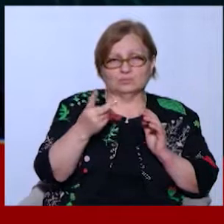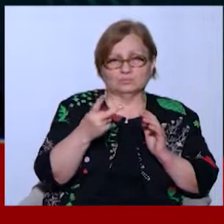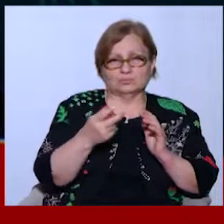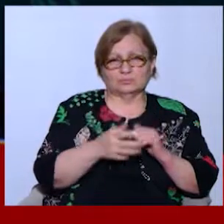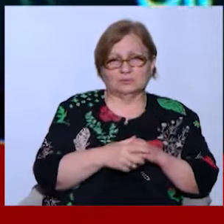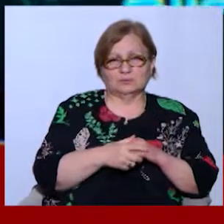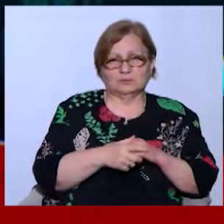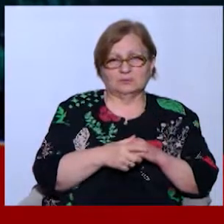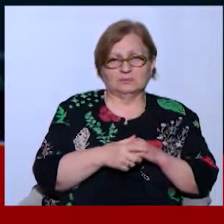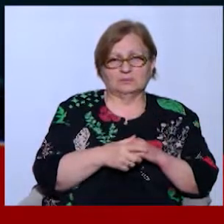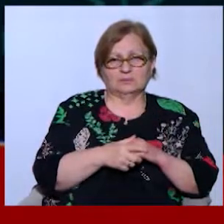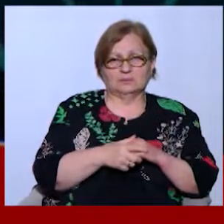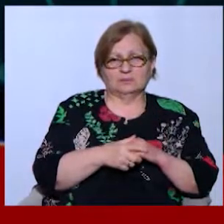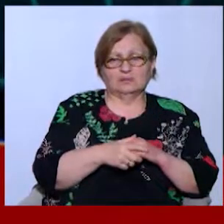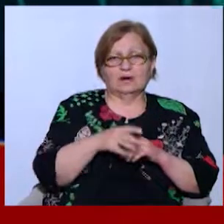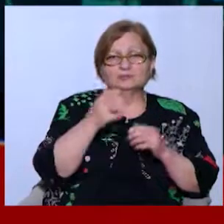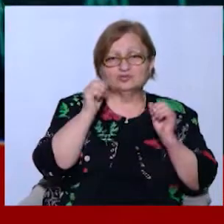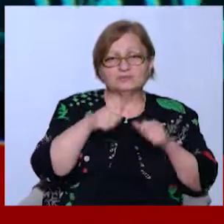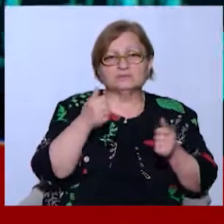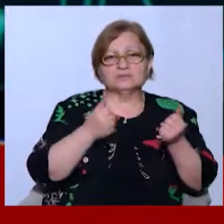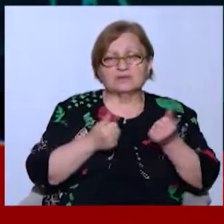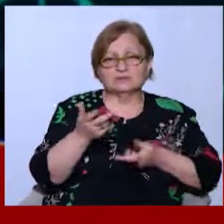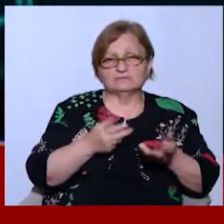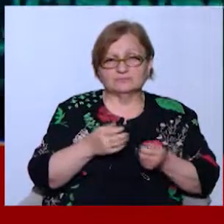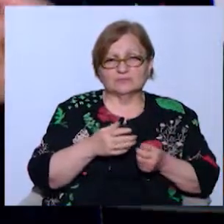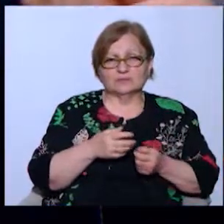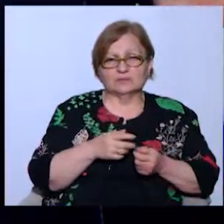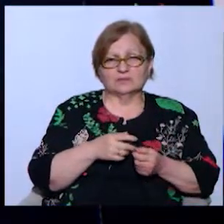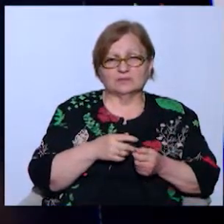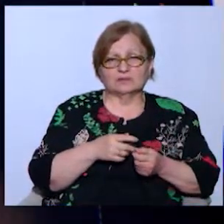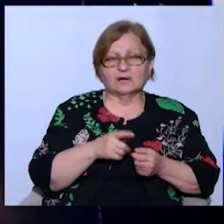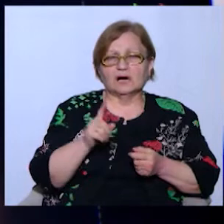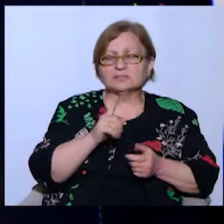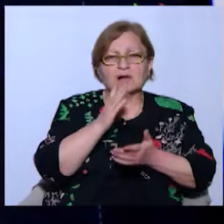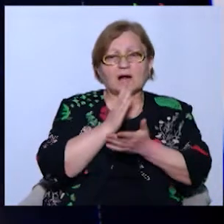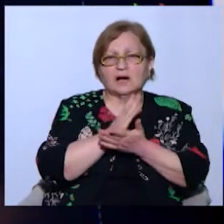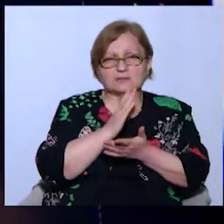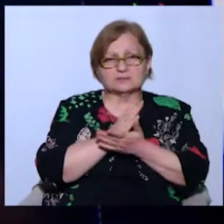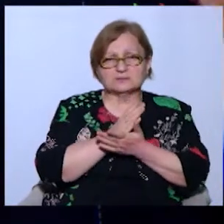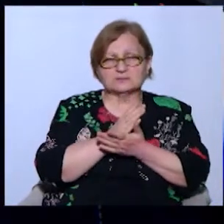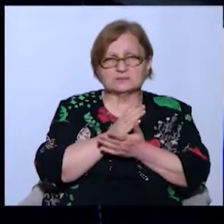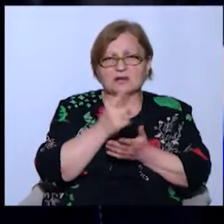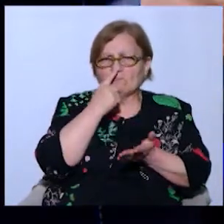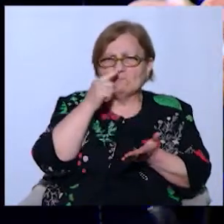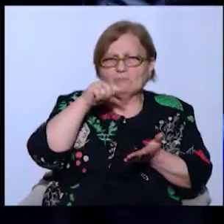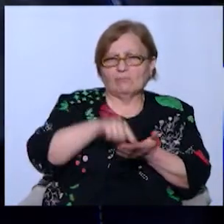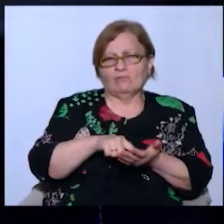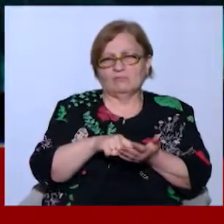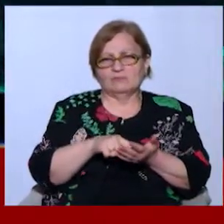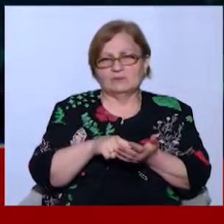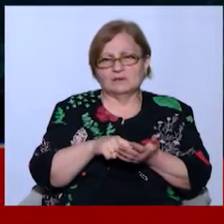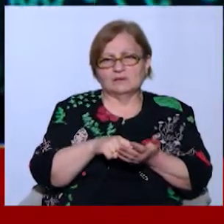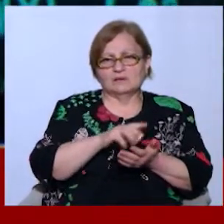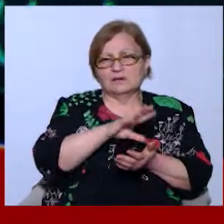და შეგვიძლია დავთვალოთ კიდევაც აი რა არის ალბათობა იმისა, რომ ჩვენ მოგვივა